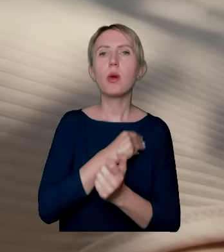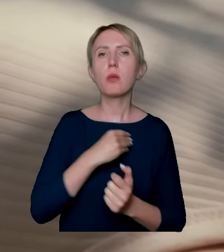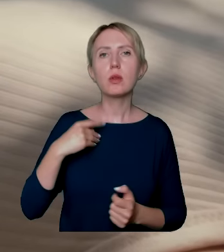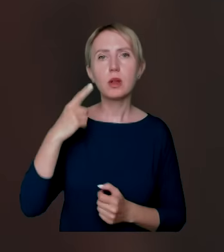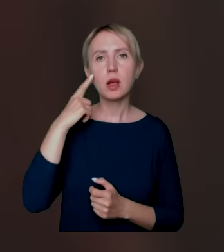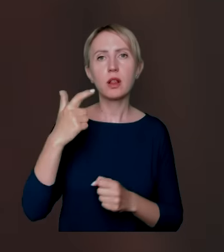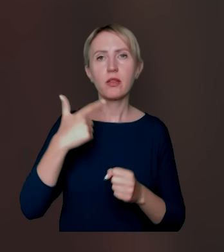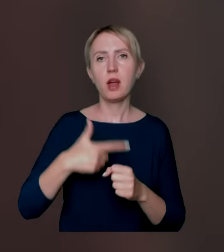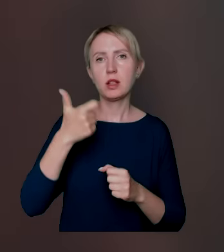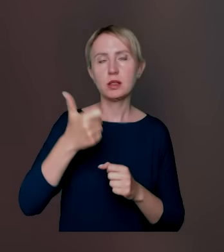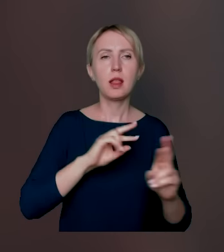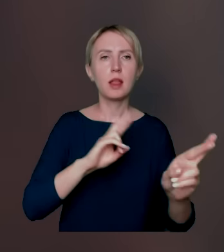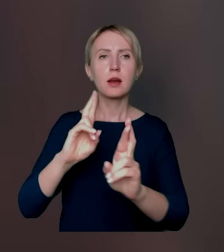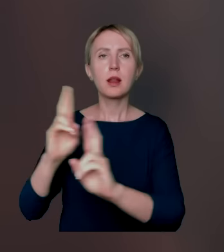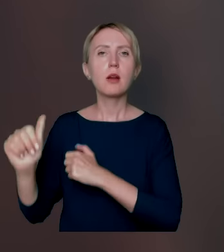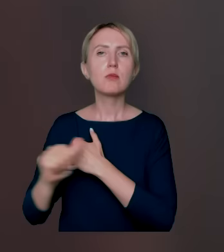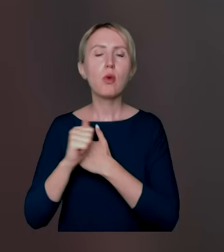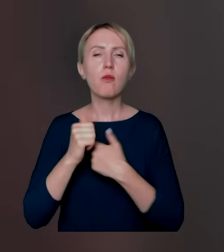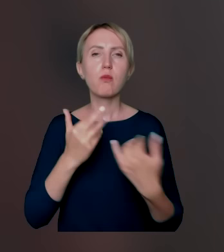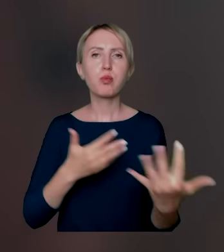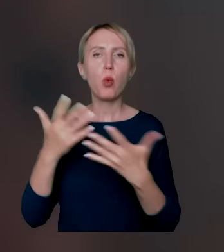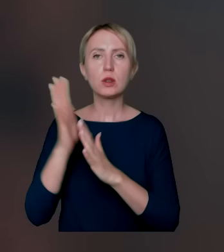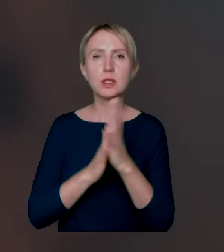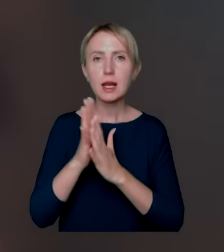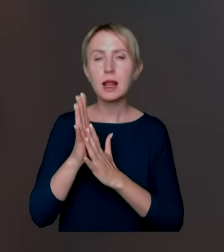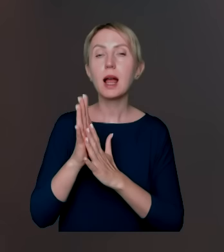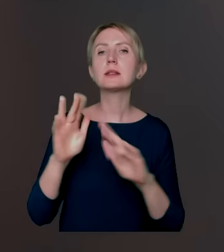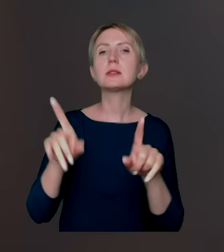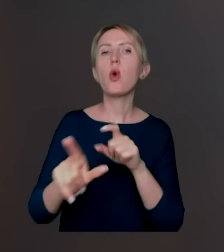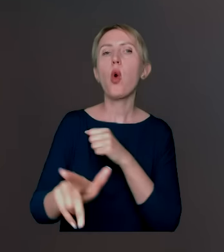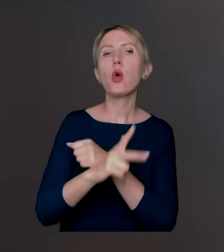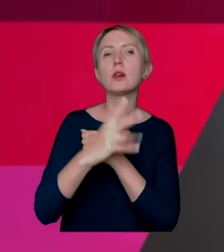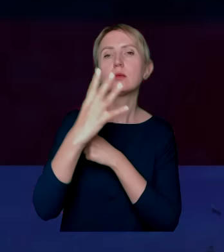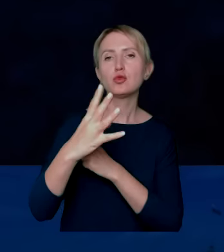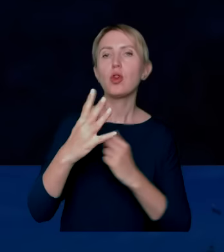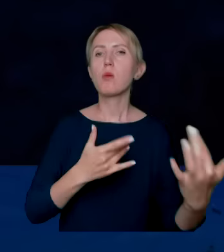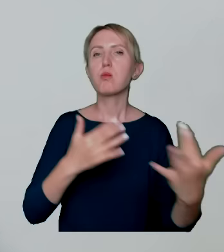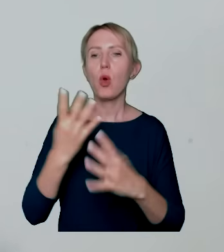21 interwencji w związku z pożarami lasów oraz 84 przy pożarach traw.